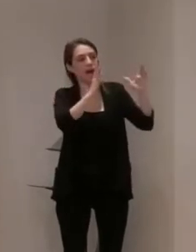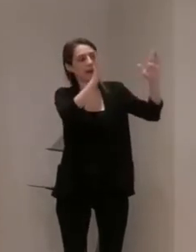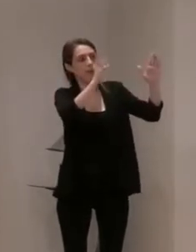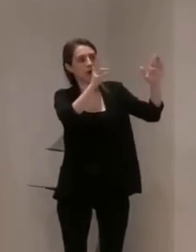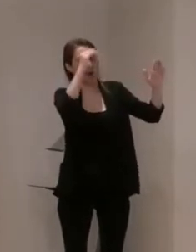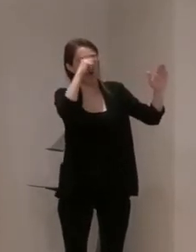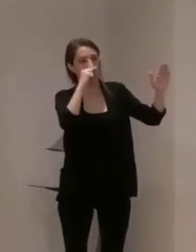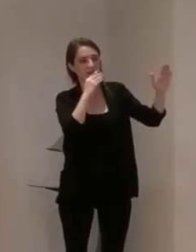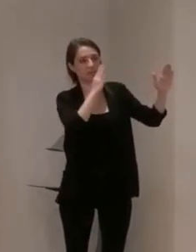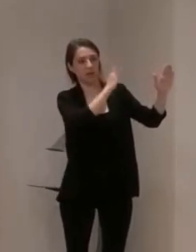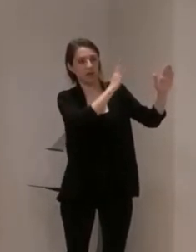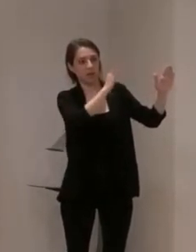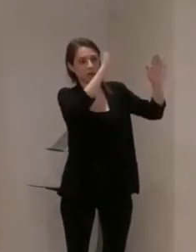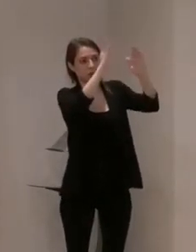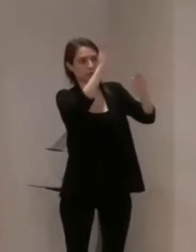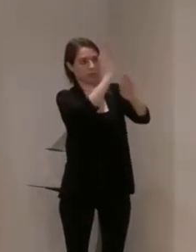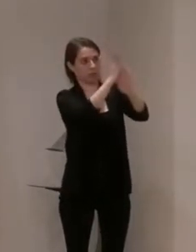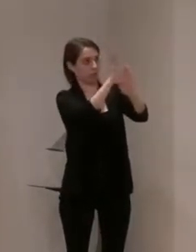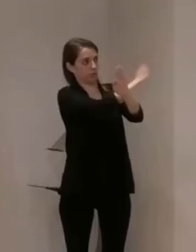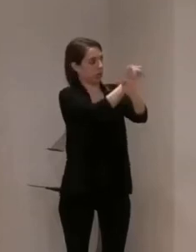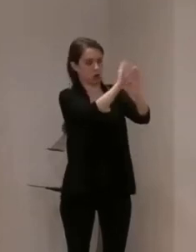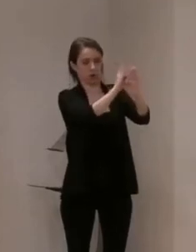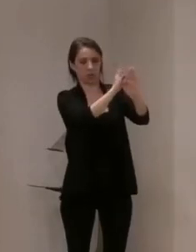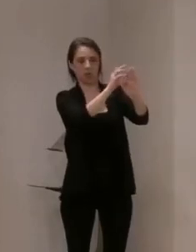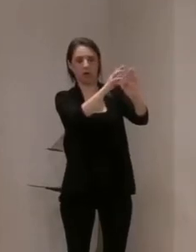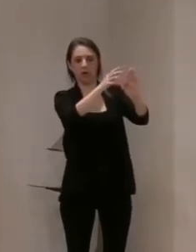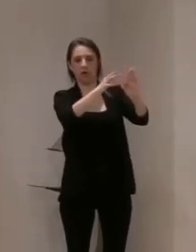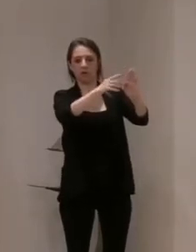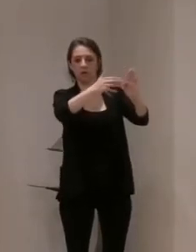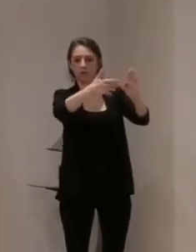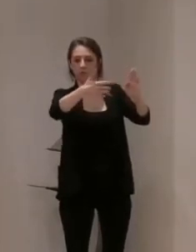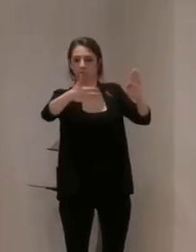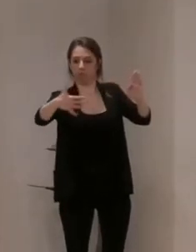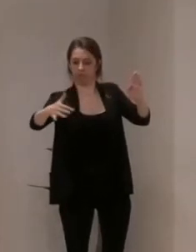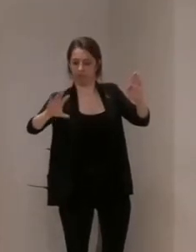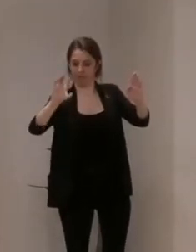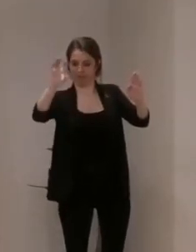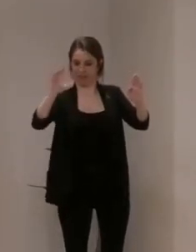que això de la repressió és algo consubstancial a l'Estat.